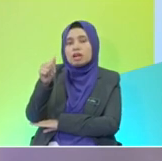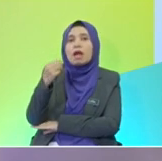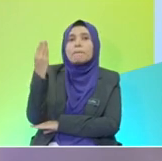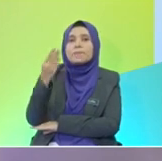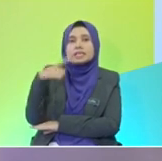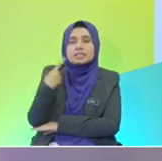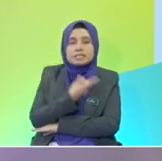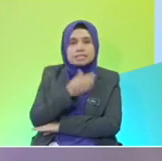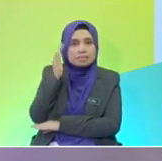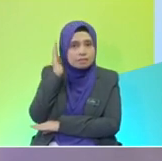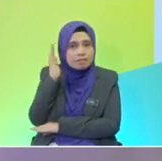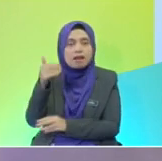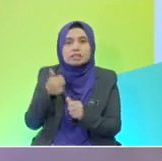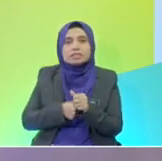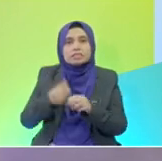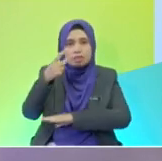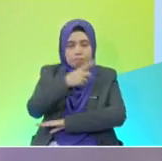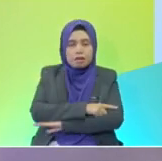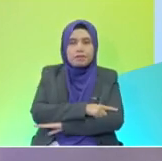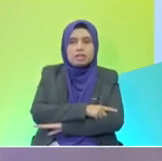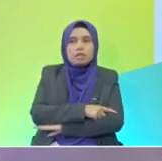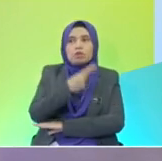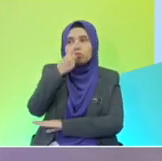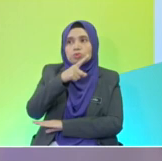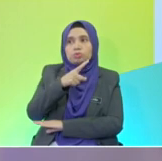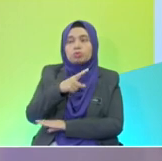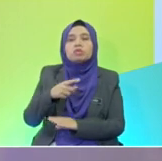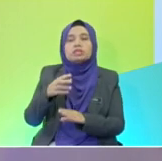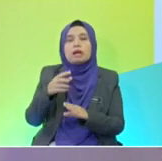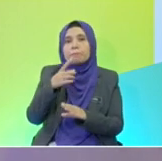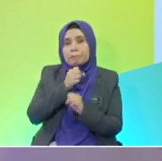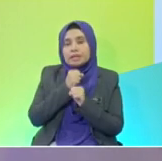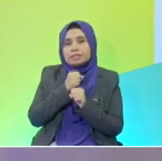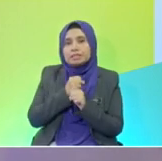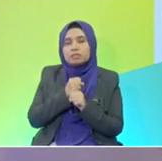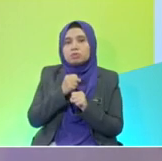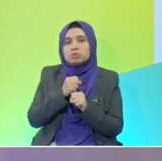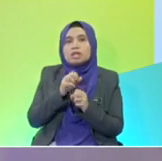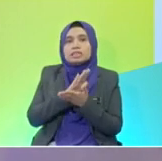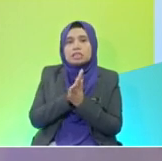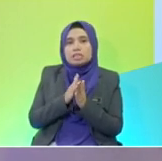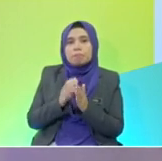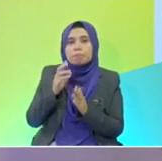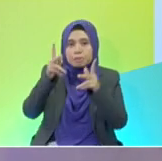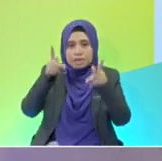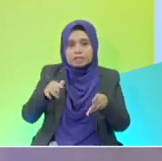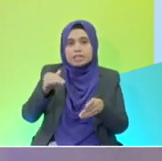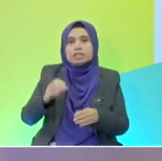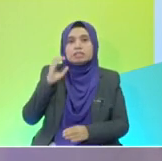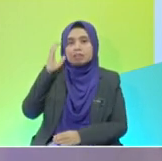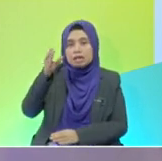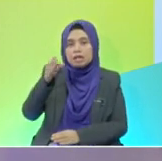dengar setiap hari Oke tapi untuk menjadi pelajar yang lebih cemilan adalah lebih baik memberikan jawaban dengan